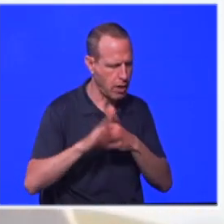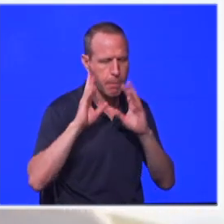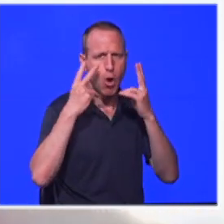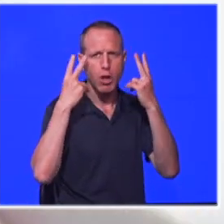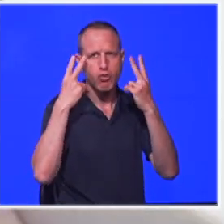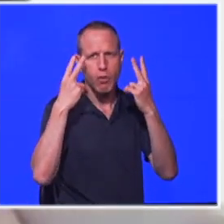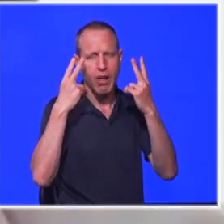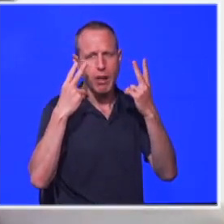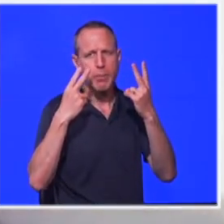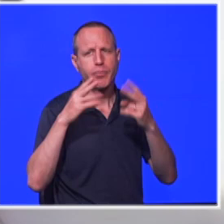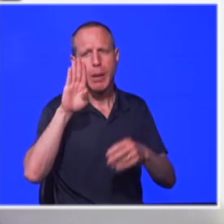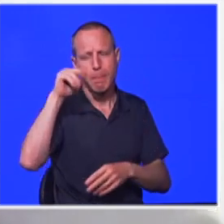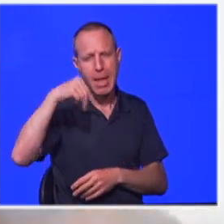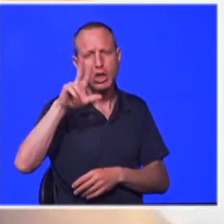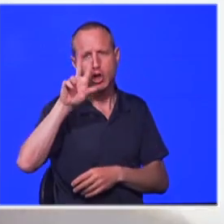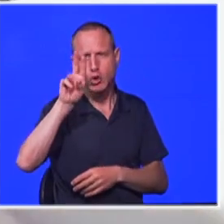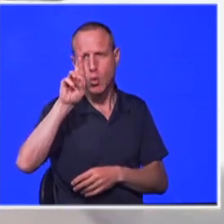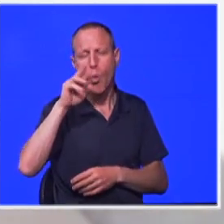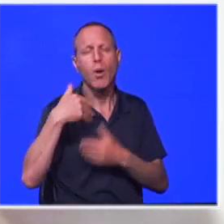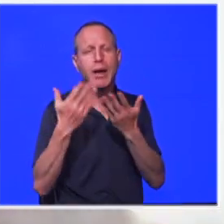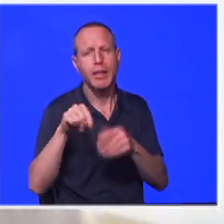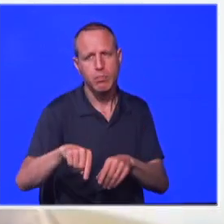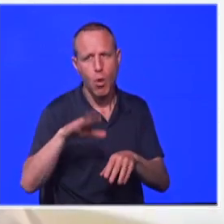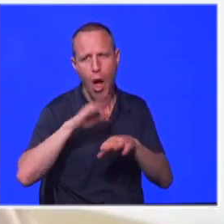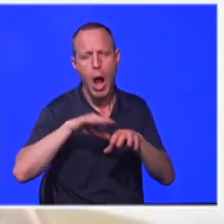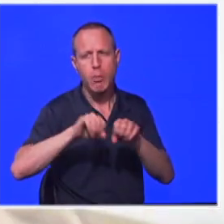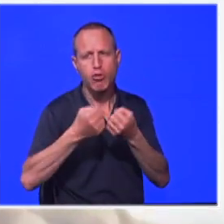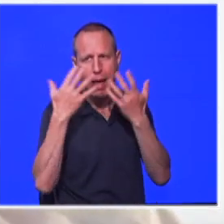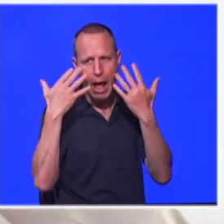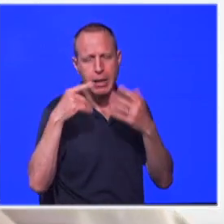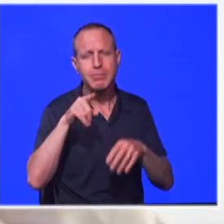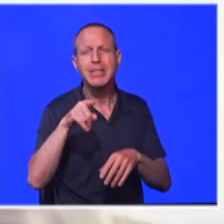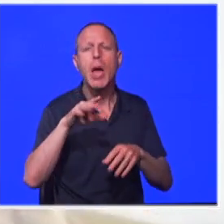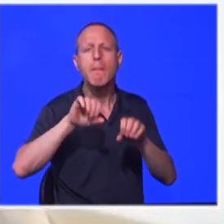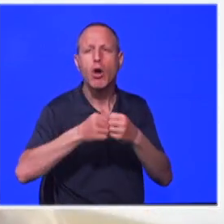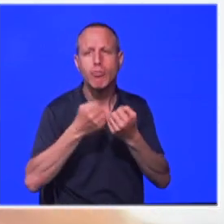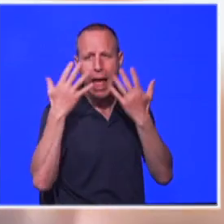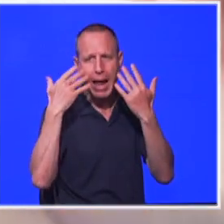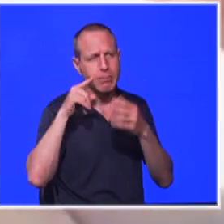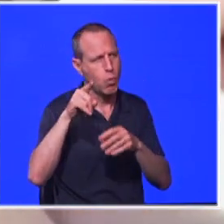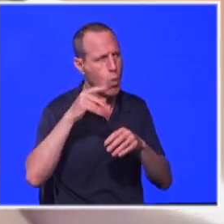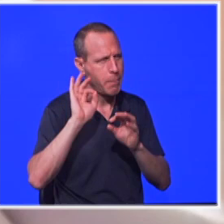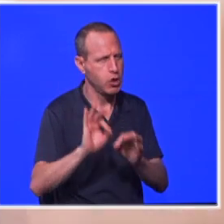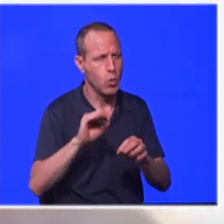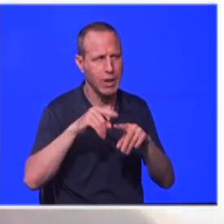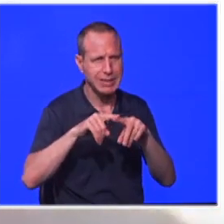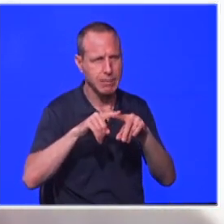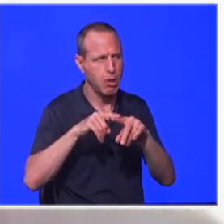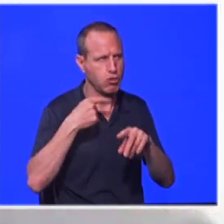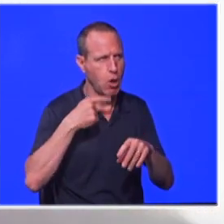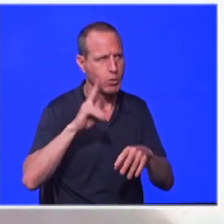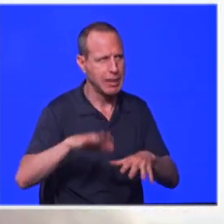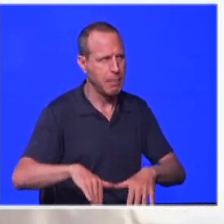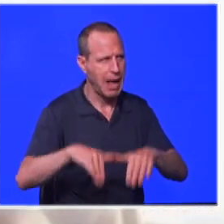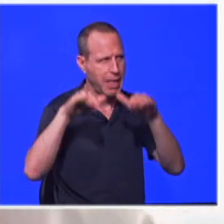חשובה שבן צור בעצם נתן כאן לגבי משבר האקלים, זה שמשבר האקלים הוא בדיוק הסימן שאנחנו צריכים לגדל